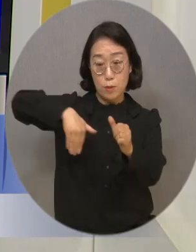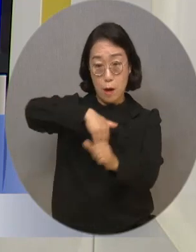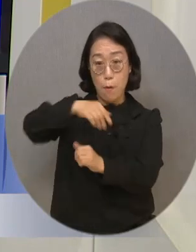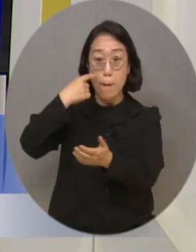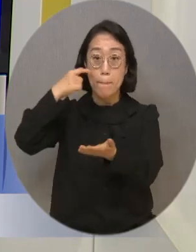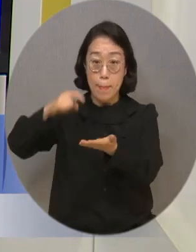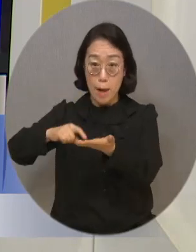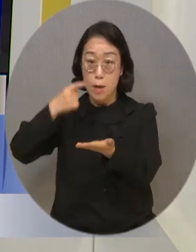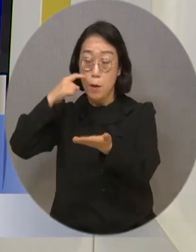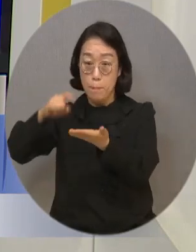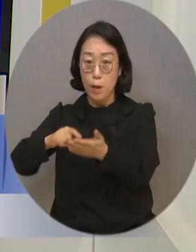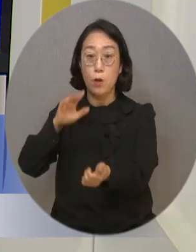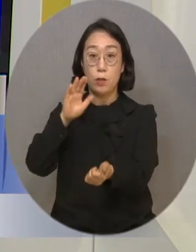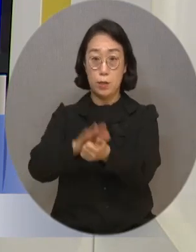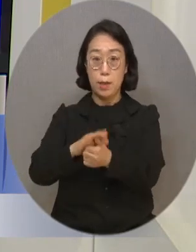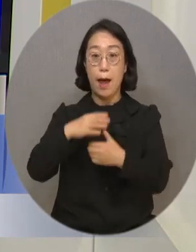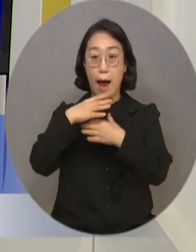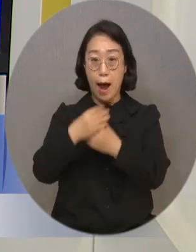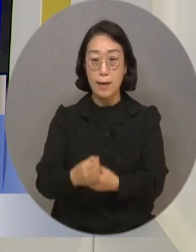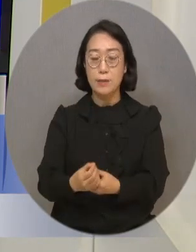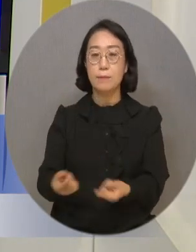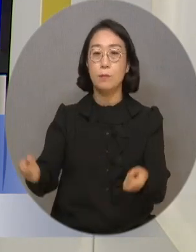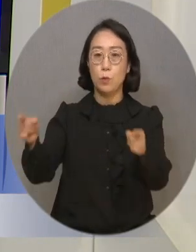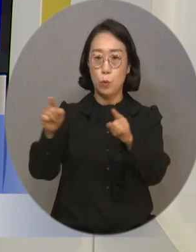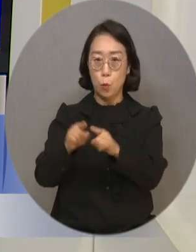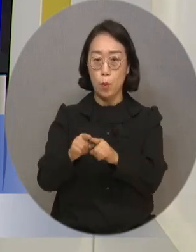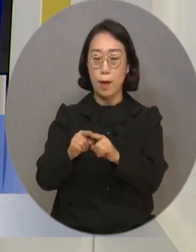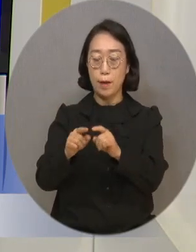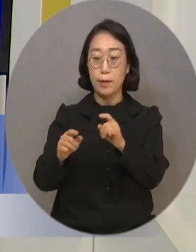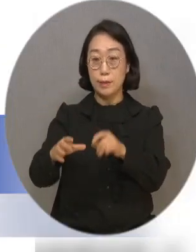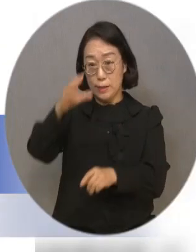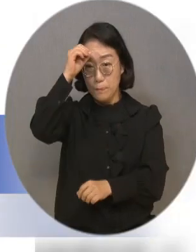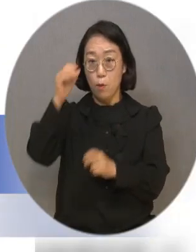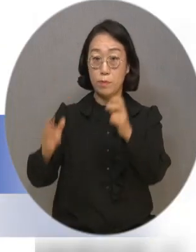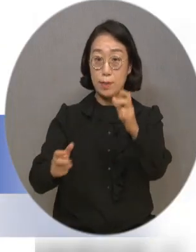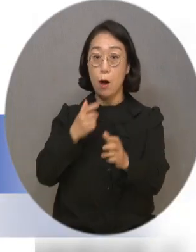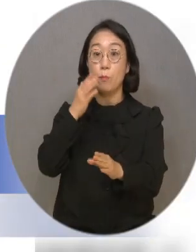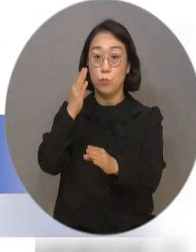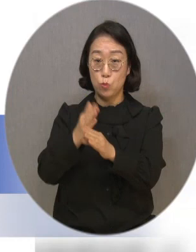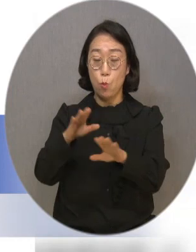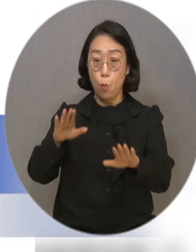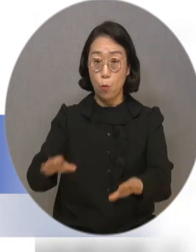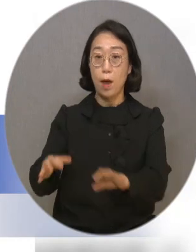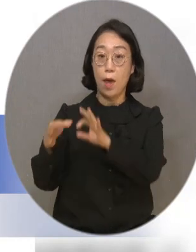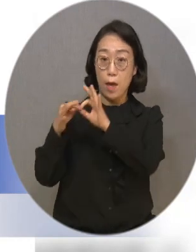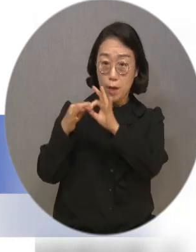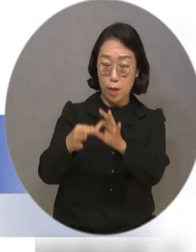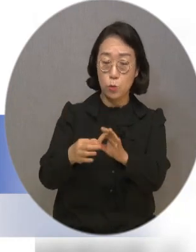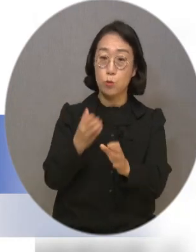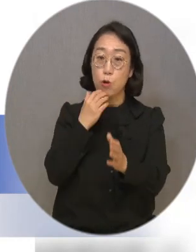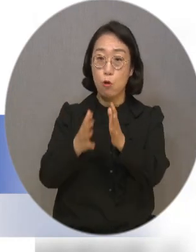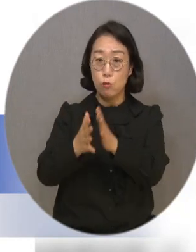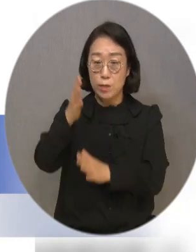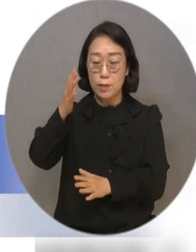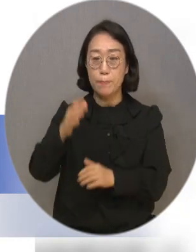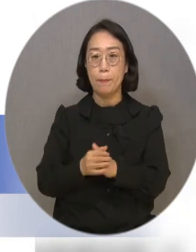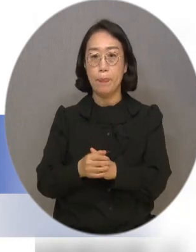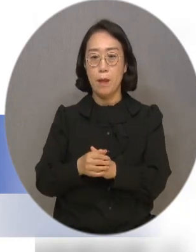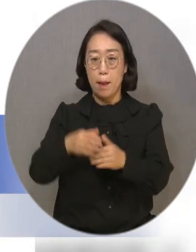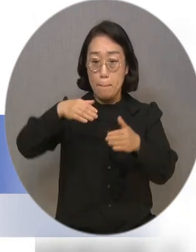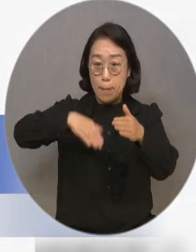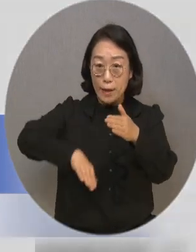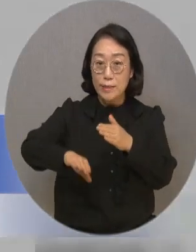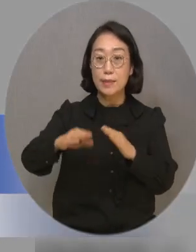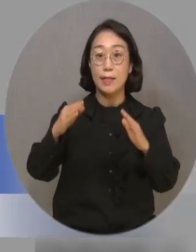집수리를 지원하는 이 안심 동행 주택 시범 사업을 진행했는데요. 올해도 서울시는 장애인이 거주 중인